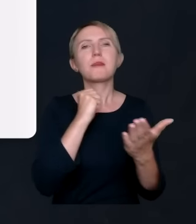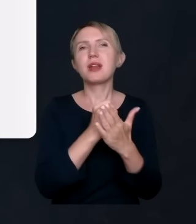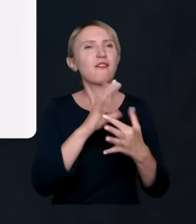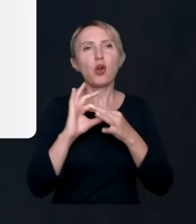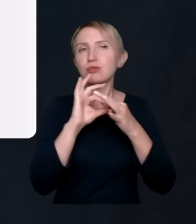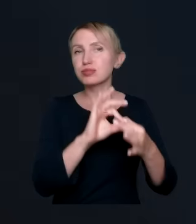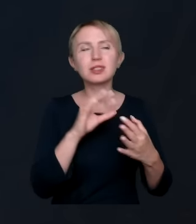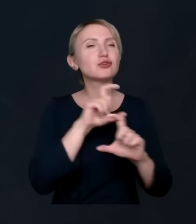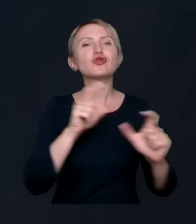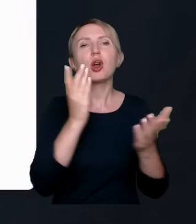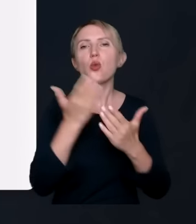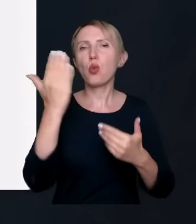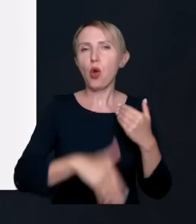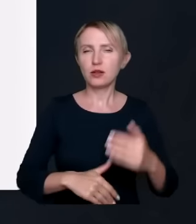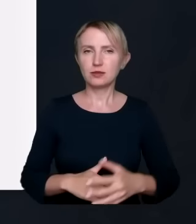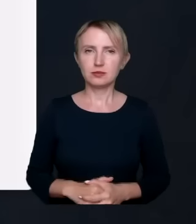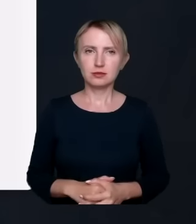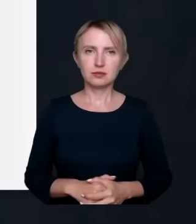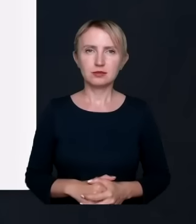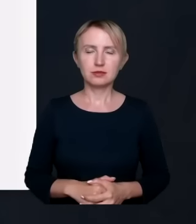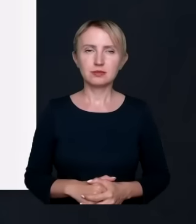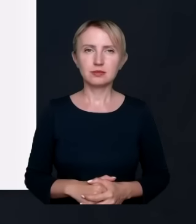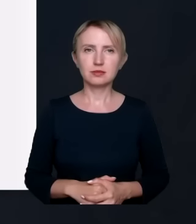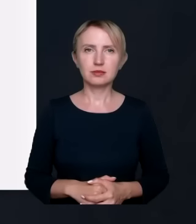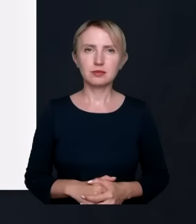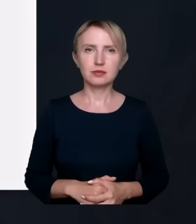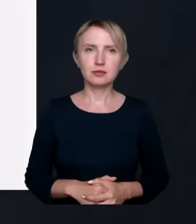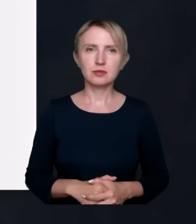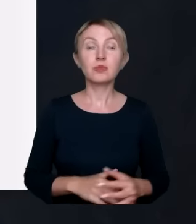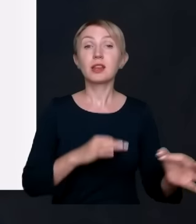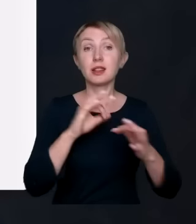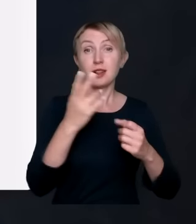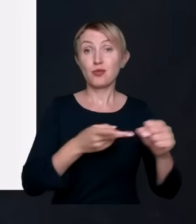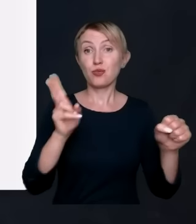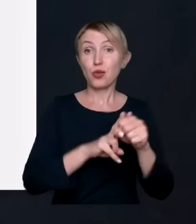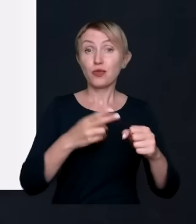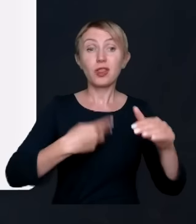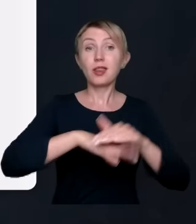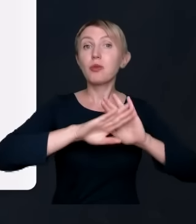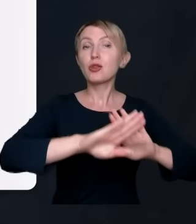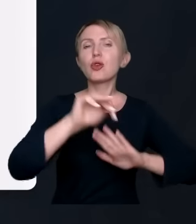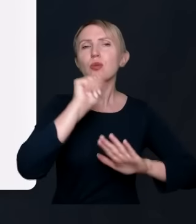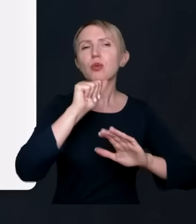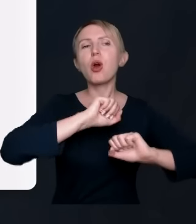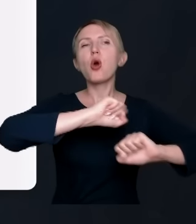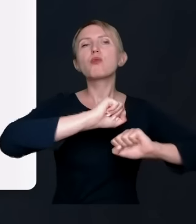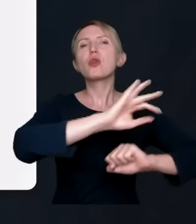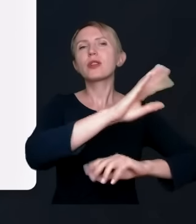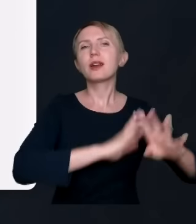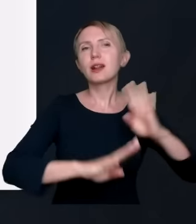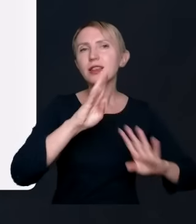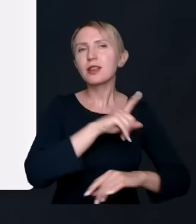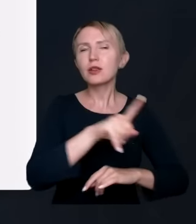ale te czasy już się skończyły. Historia z podwójnym immunitetem to oczywista próba obrony swojego klienta,